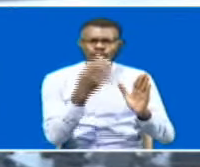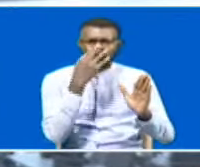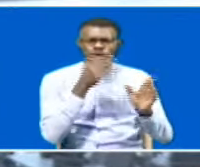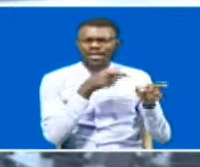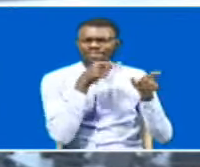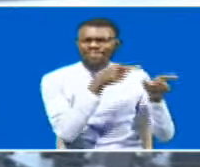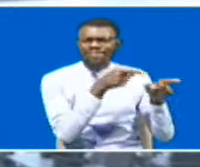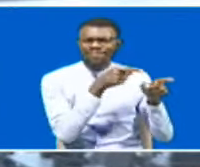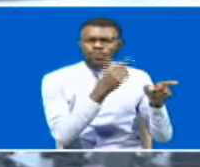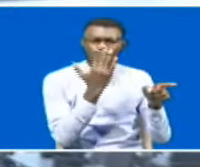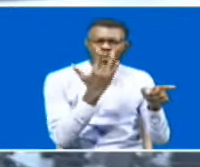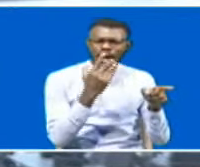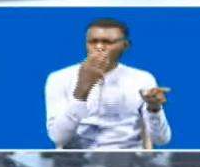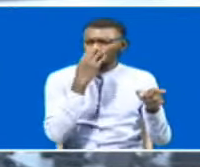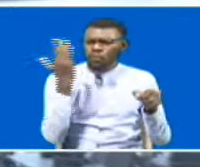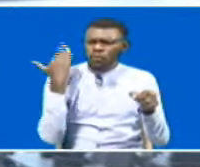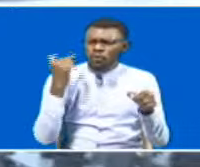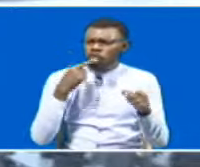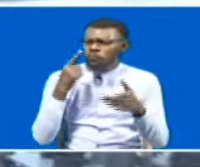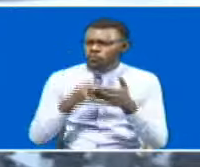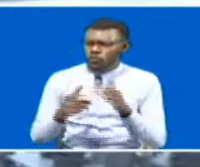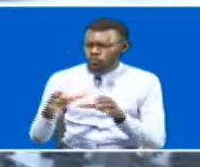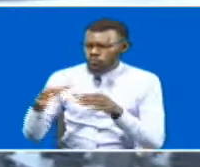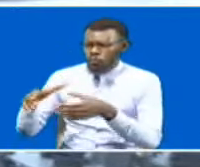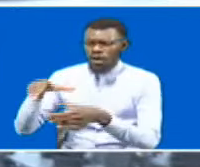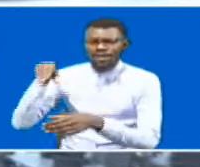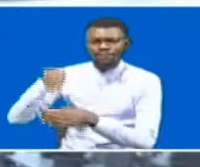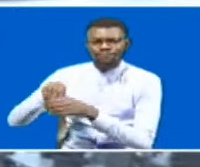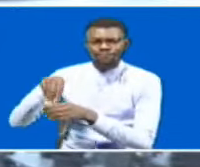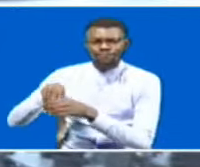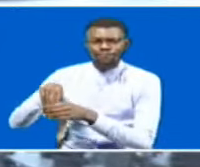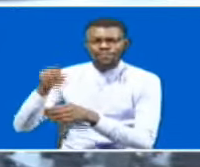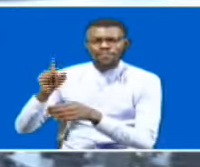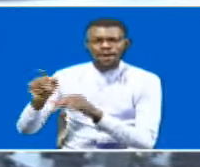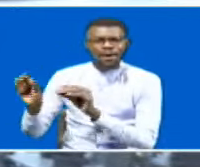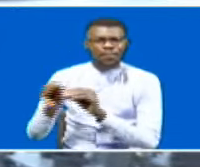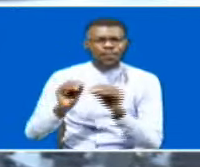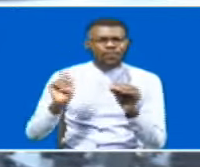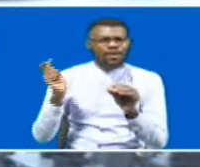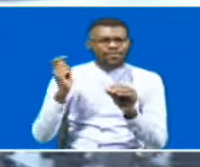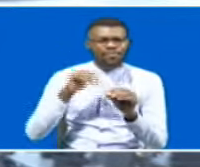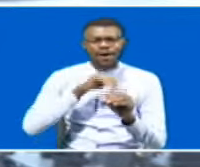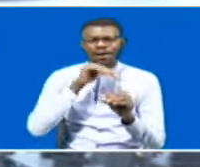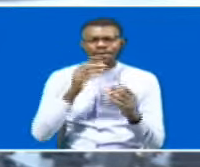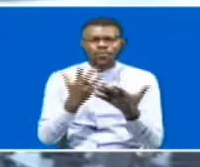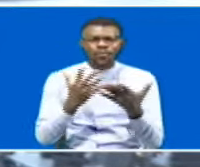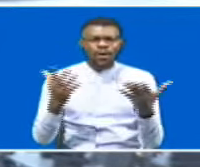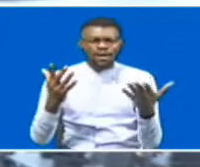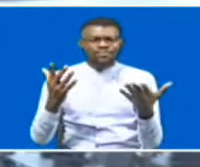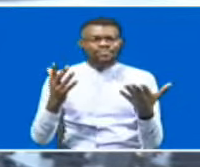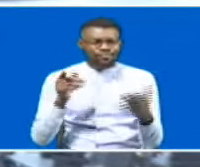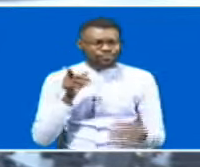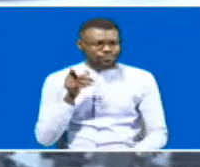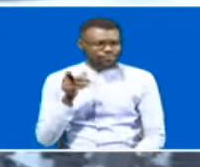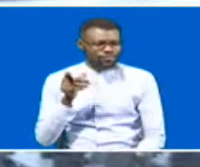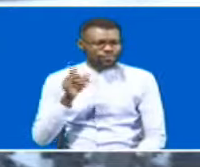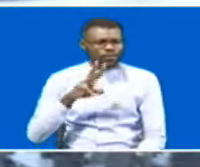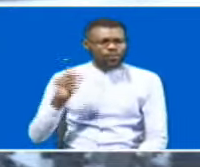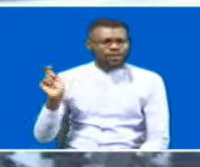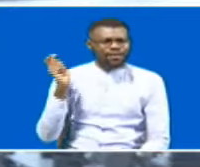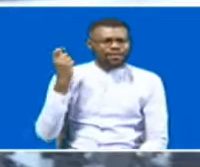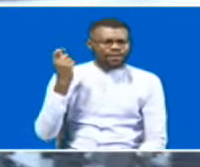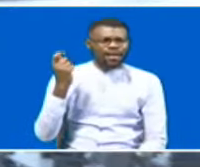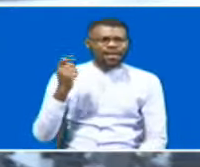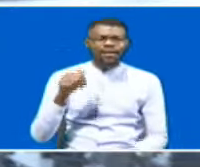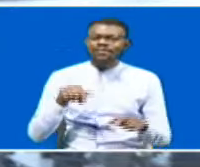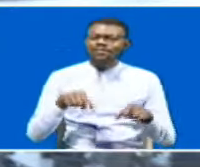Ruto kuhusu wawekezaji katika sekta ya sukari alipozuru eneo la Magharibi juma jana. Raila aliyekuwa akizungumza